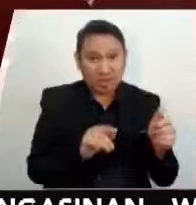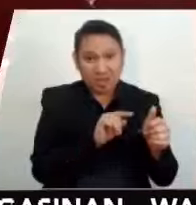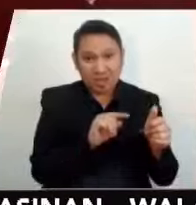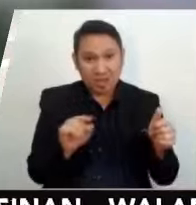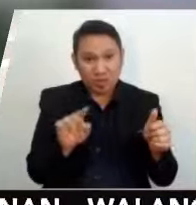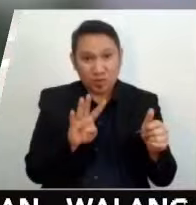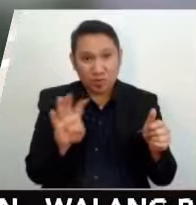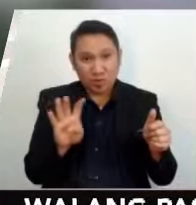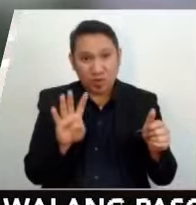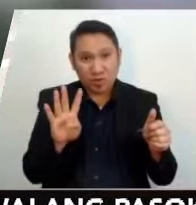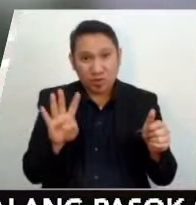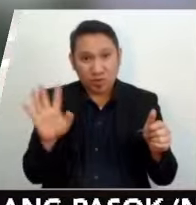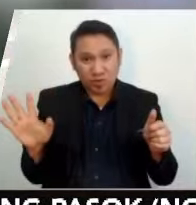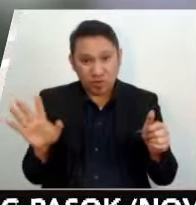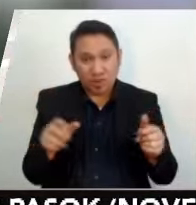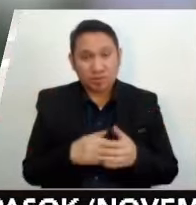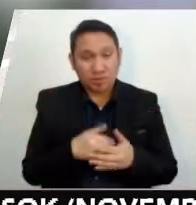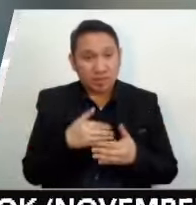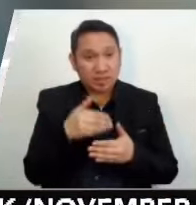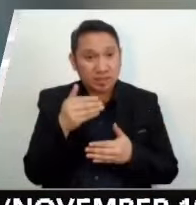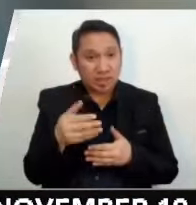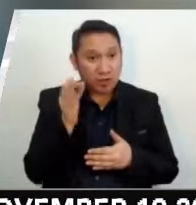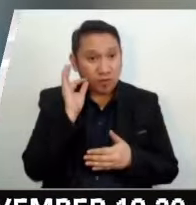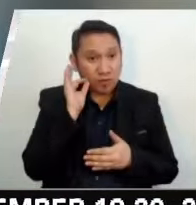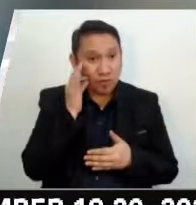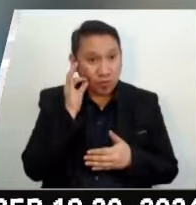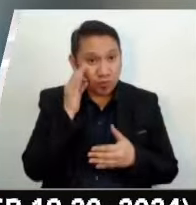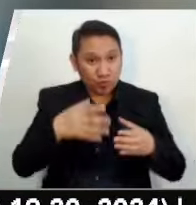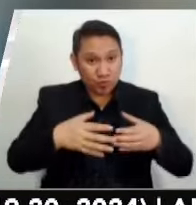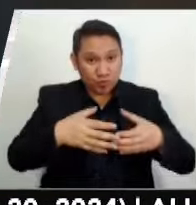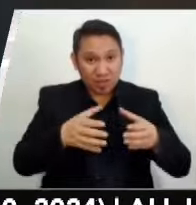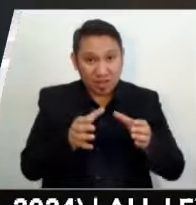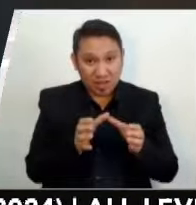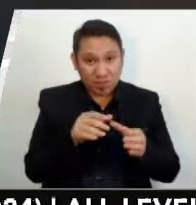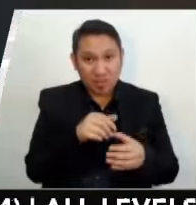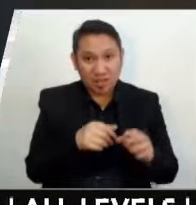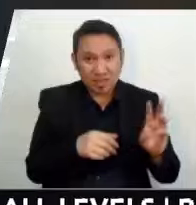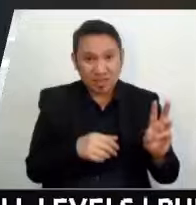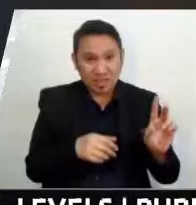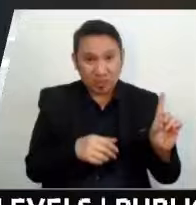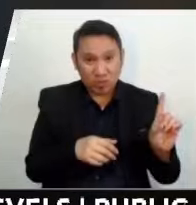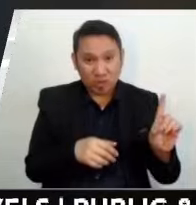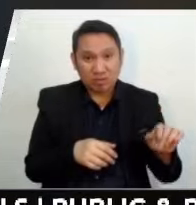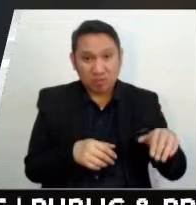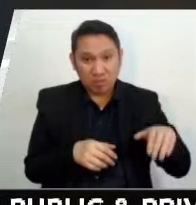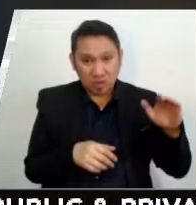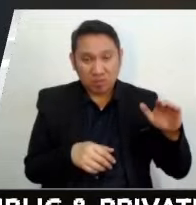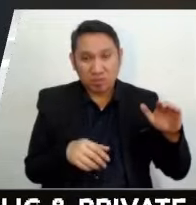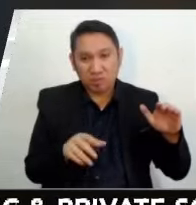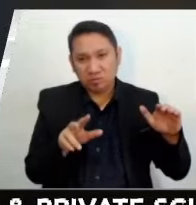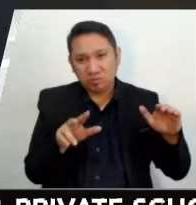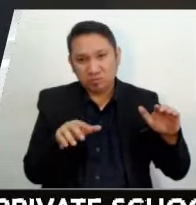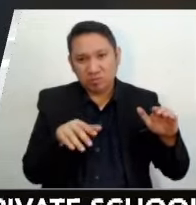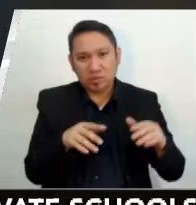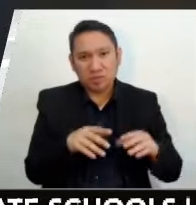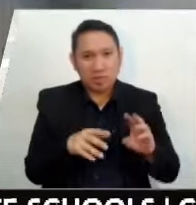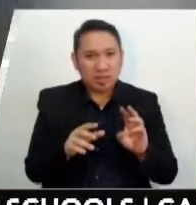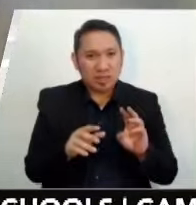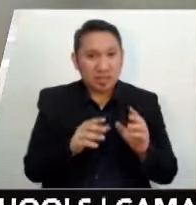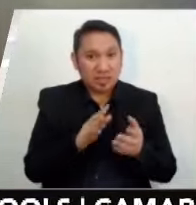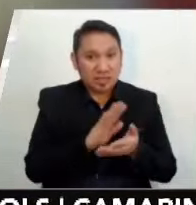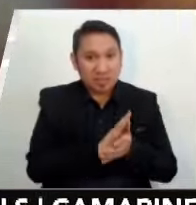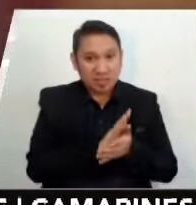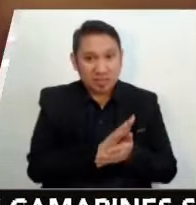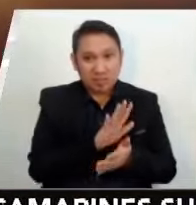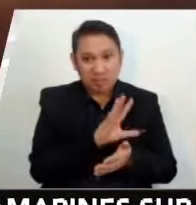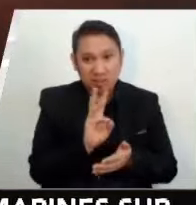45 ang fruit cocktail ay mahigit Php1 pataas cheese Php5 6 hanggang php10